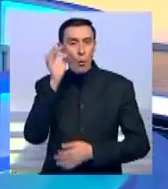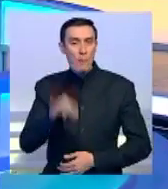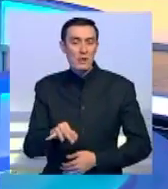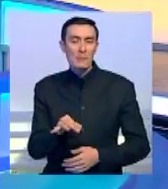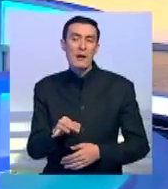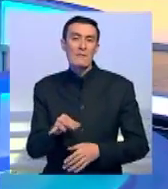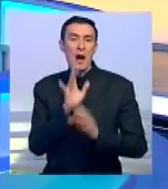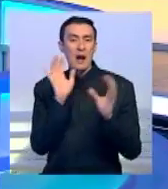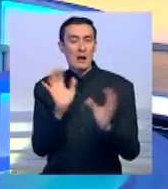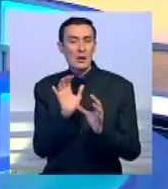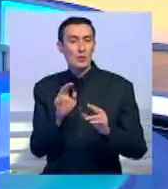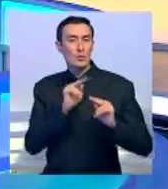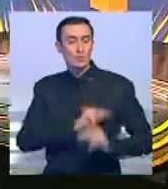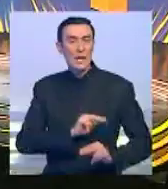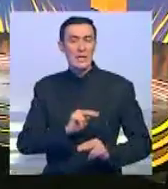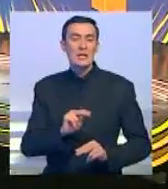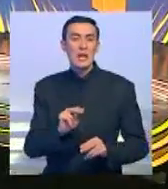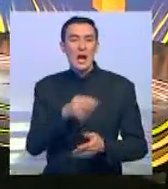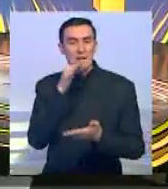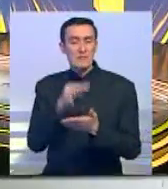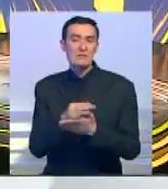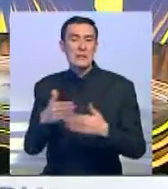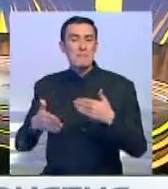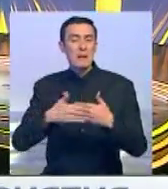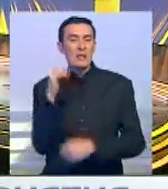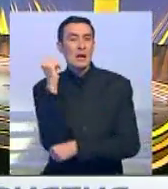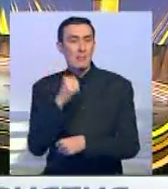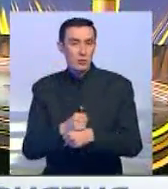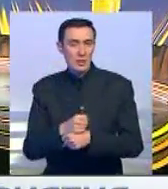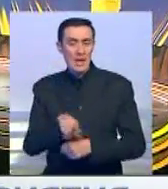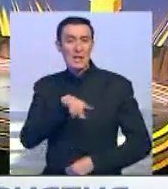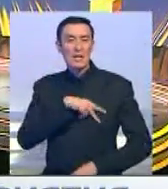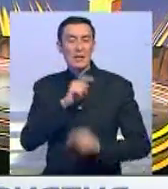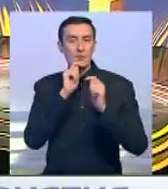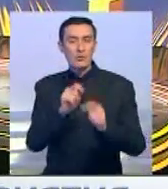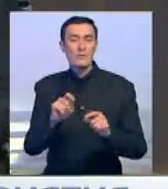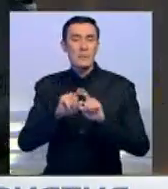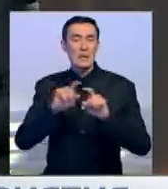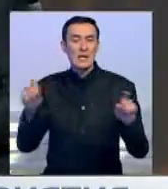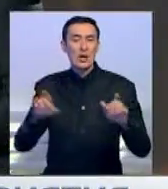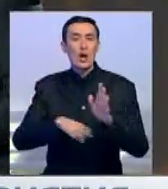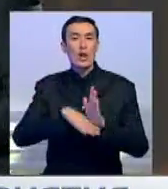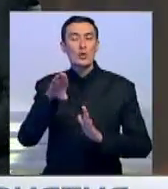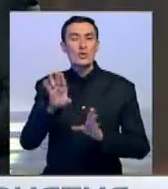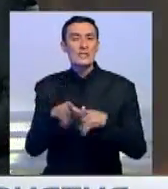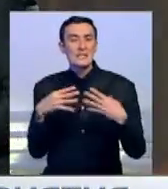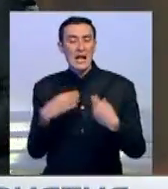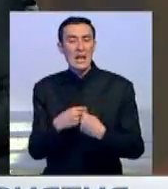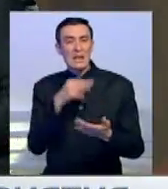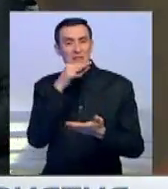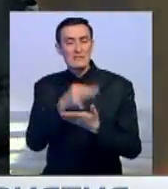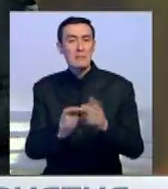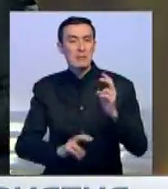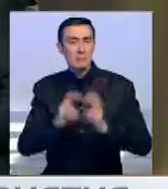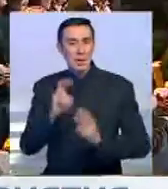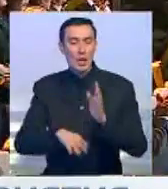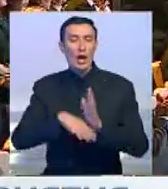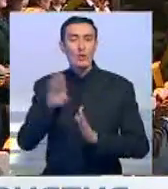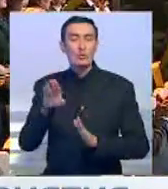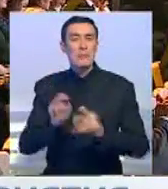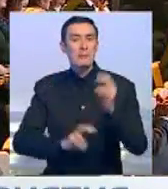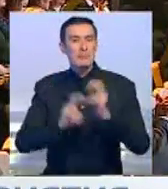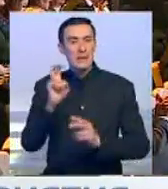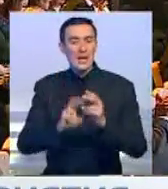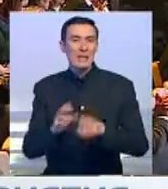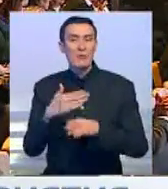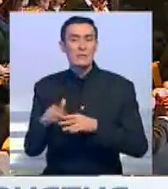области охраны труда и социальной ответственности перед работниками. Награды вручили в номинациях «Лучшее социально ответственное предприятие», «Лучшее